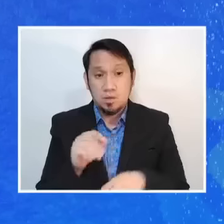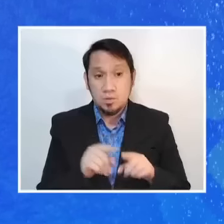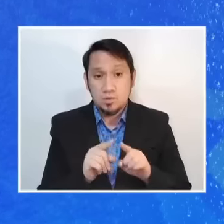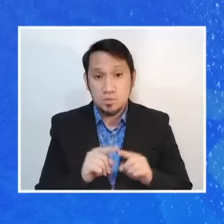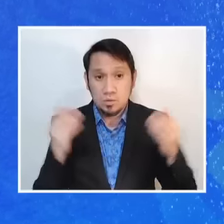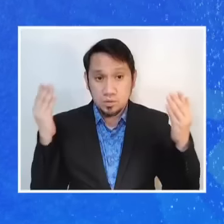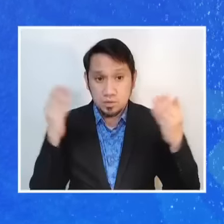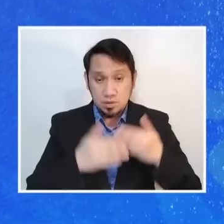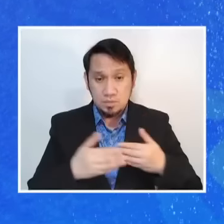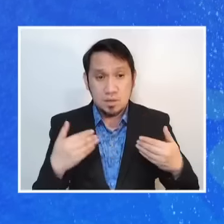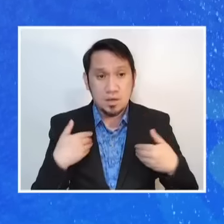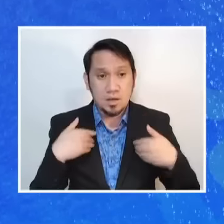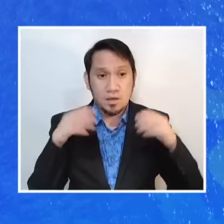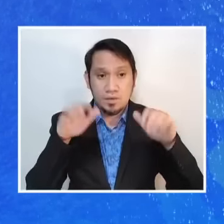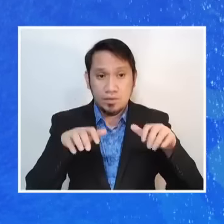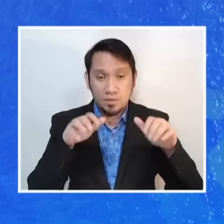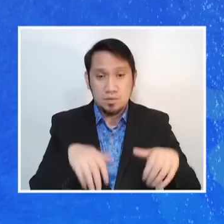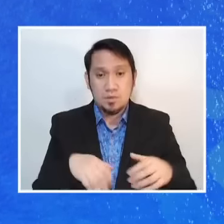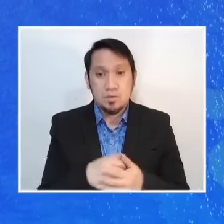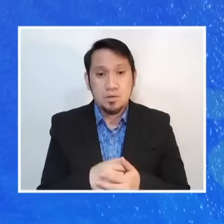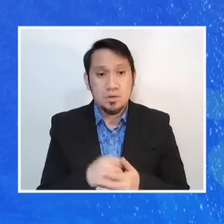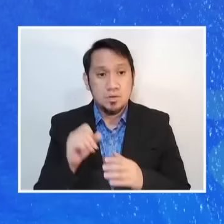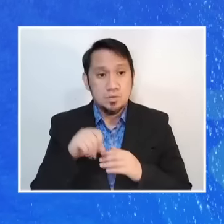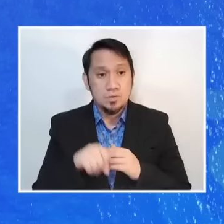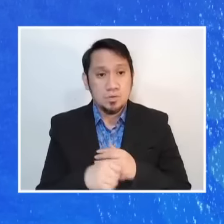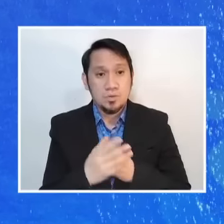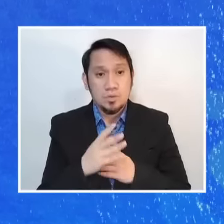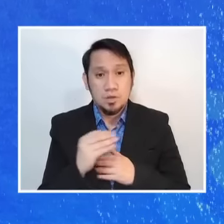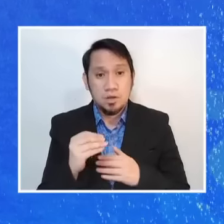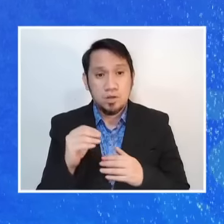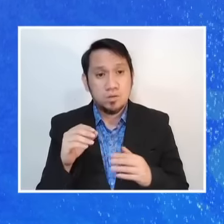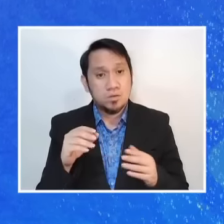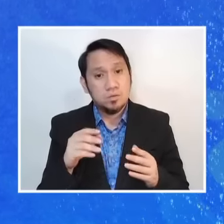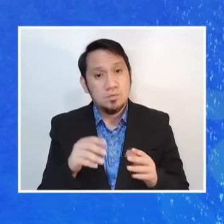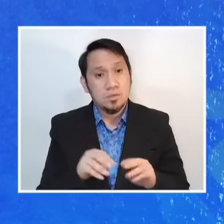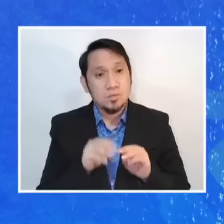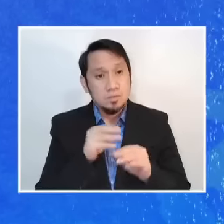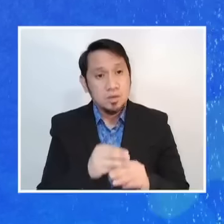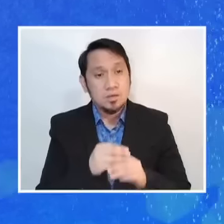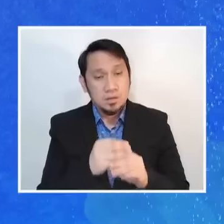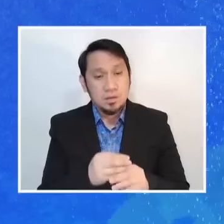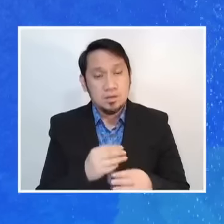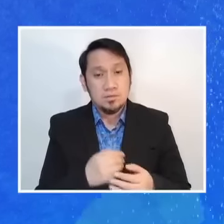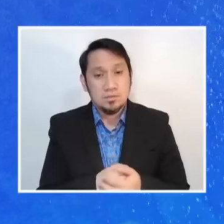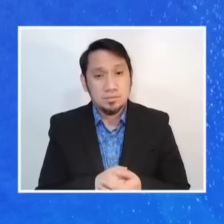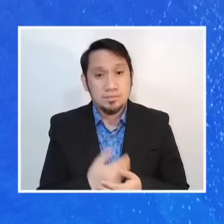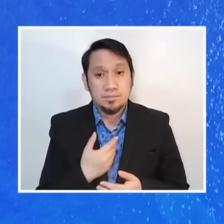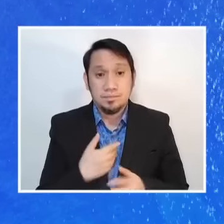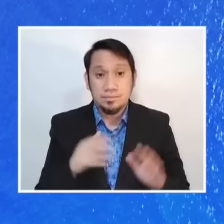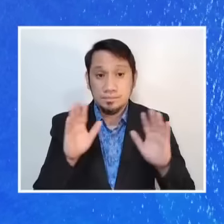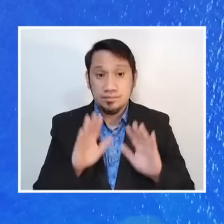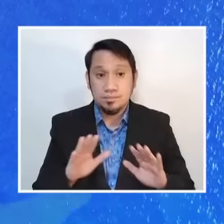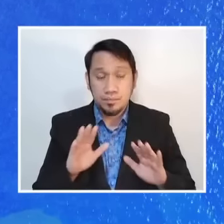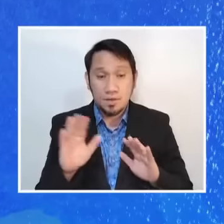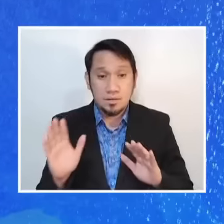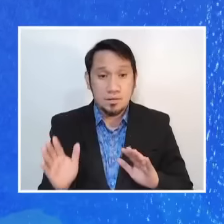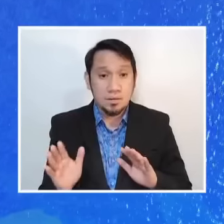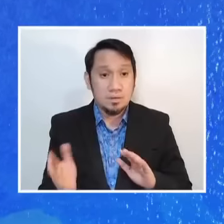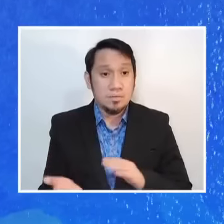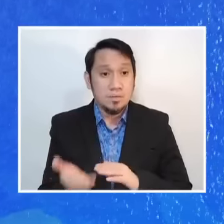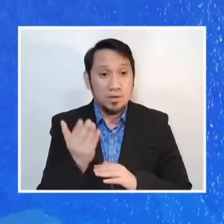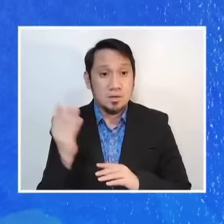pa sa may bahagi ng Sorsogon, Masbate, Romblon at Oriental Mindoro. Sa Linggo, mula po umaga, tuloy-tuloy hanggang